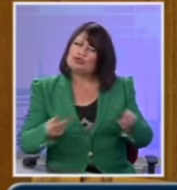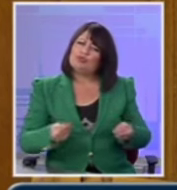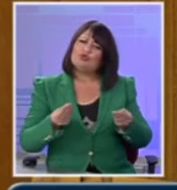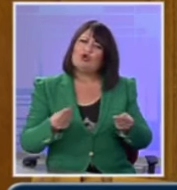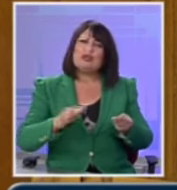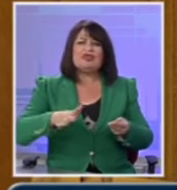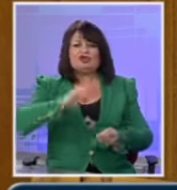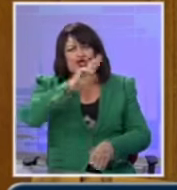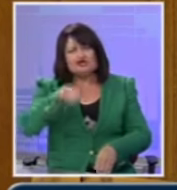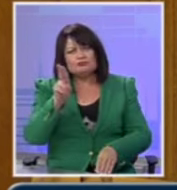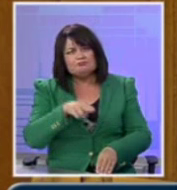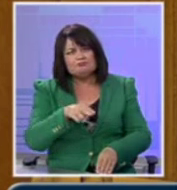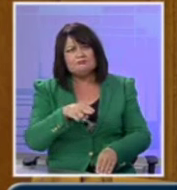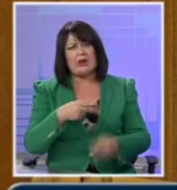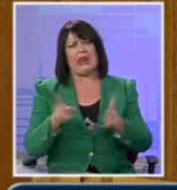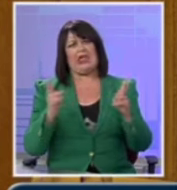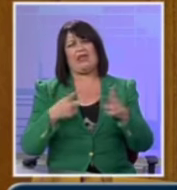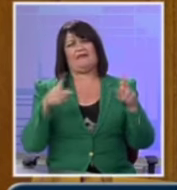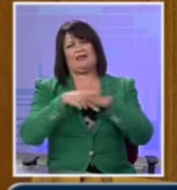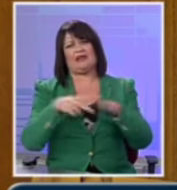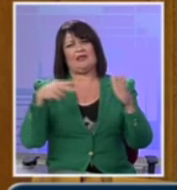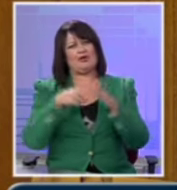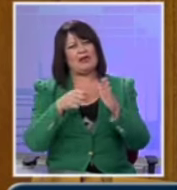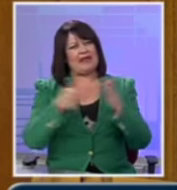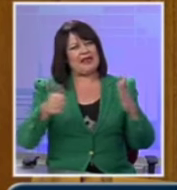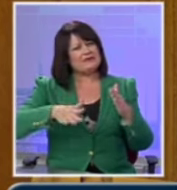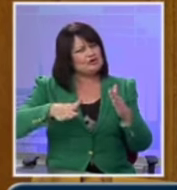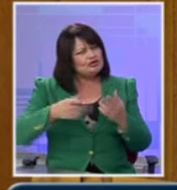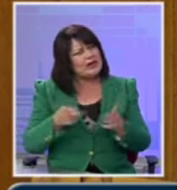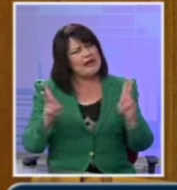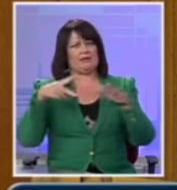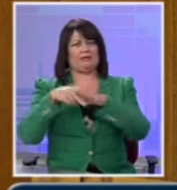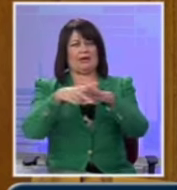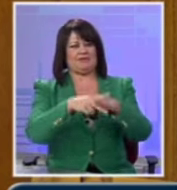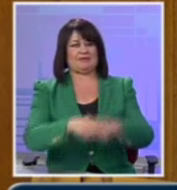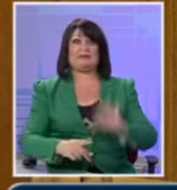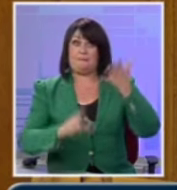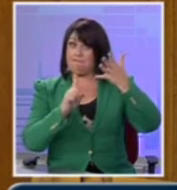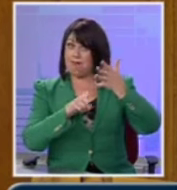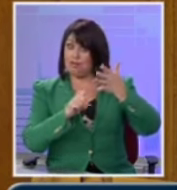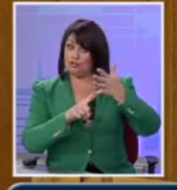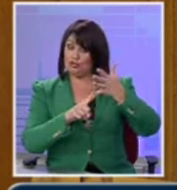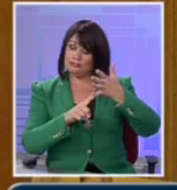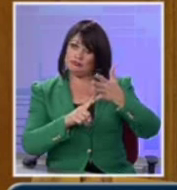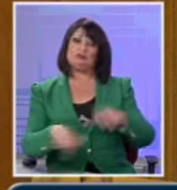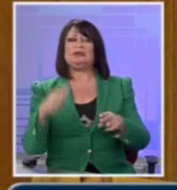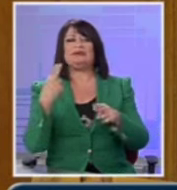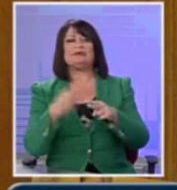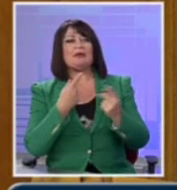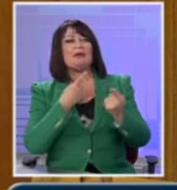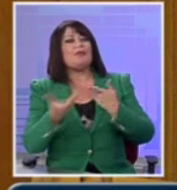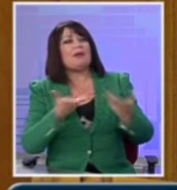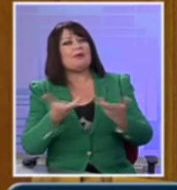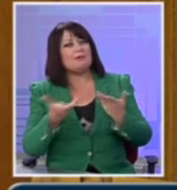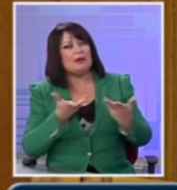τους στις αρχές του 2016. Πέμπτον, ακολουθεί βεβαίως η σημαντική